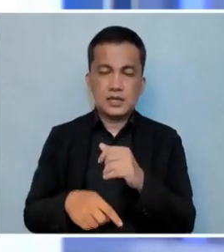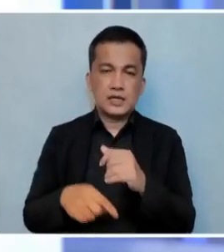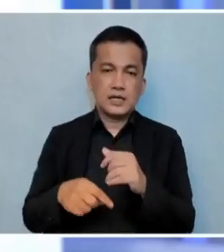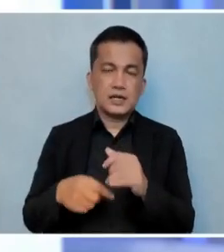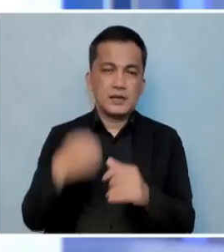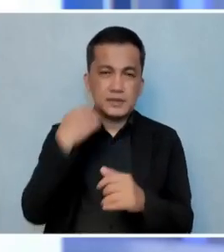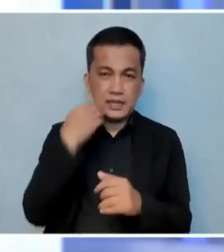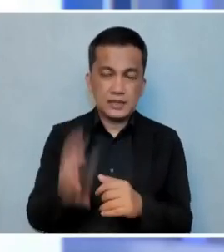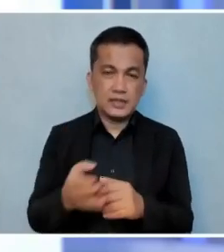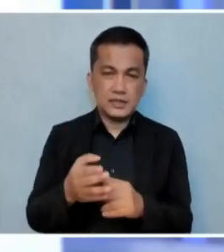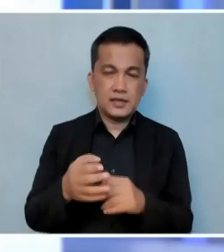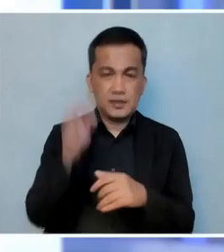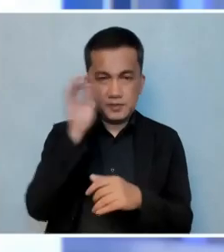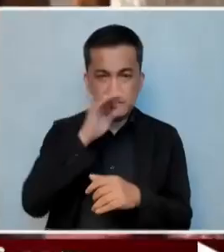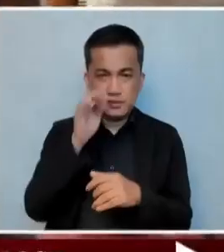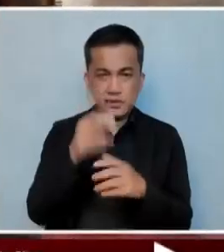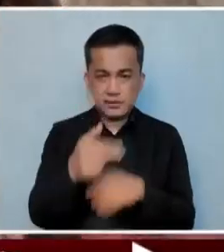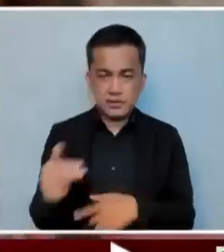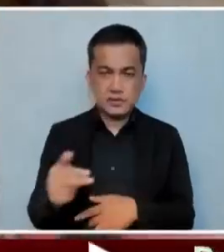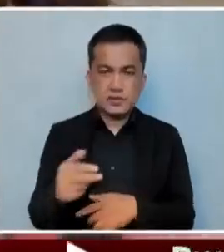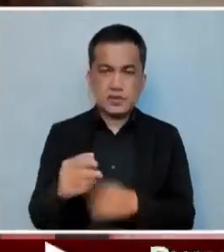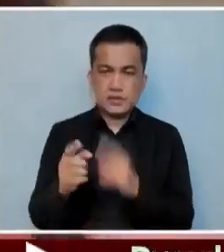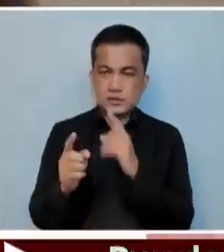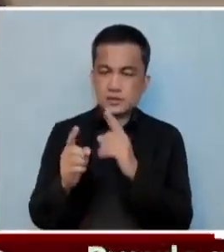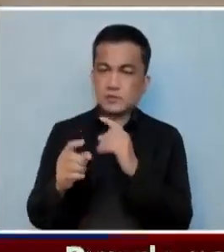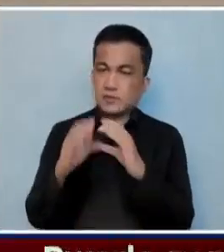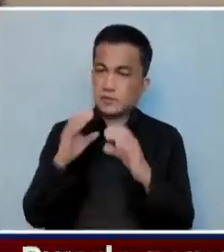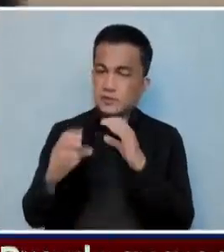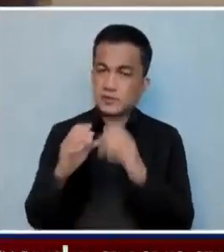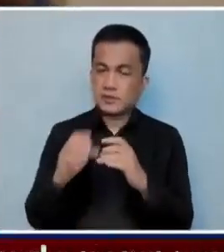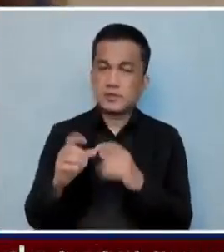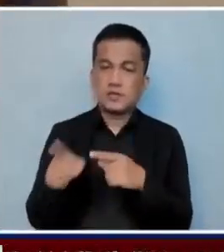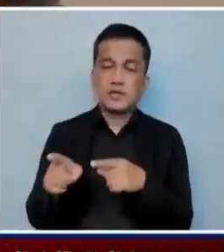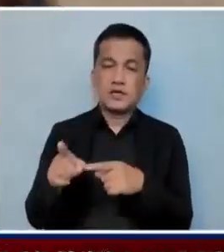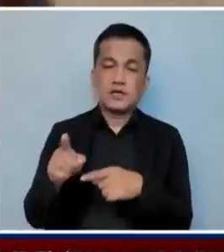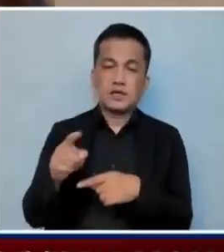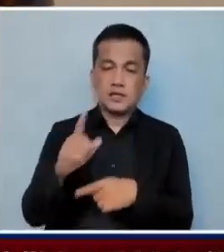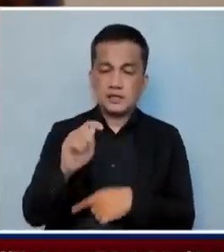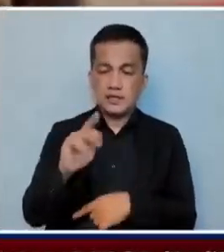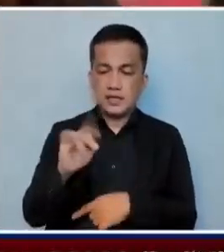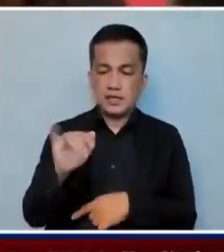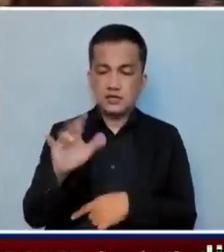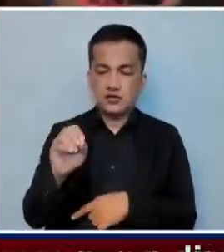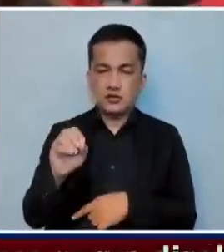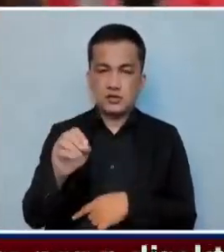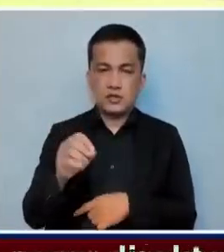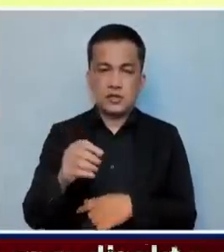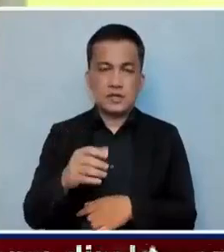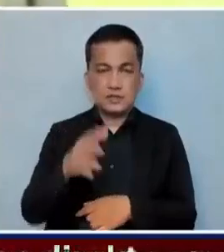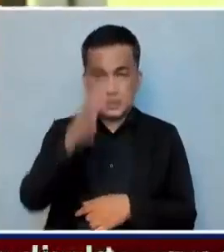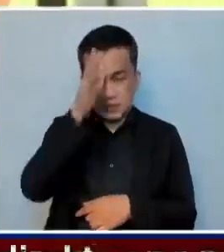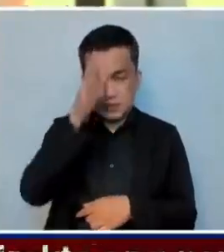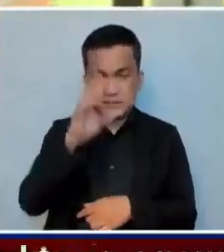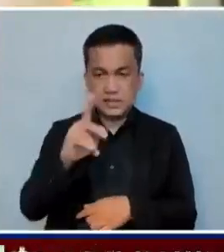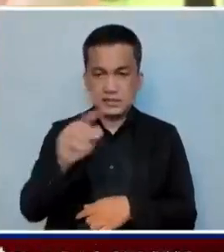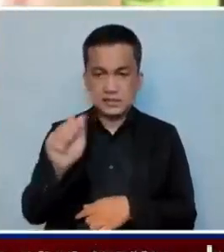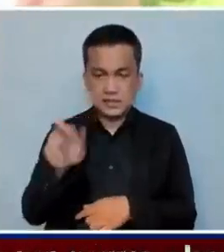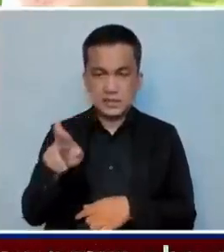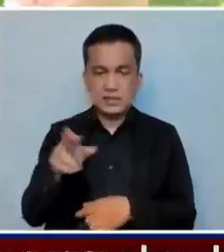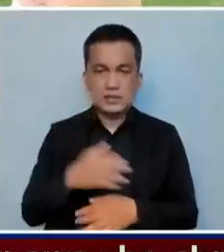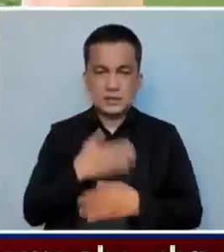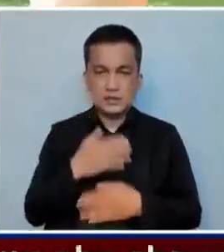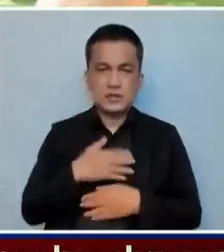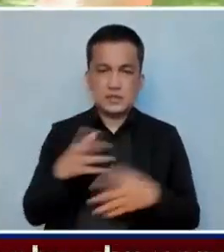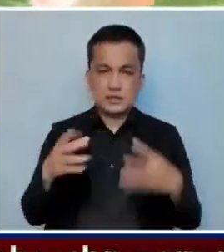Indonesia. Sa panayam ng teleradyo, sinabi ni Tatay Cesar na ikinatuwa nila na natanggap ni Pangulong Ferdinand